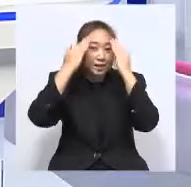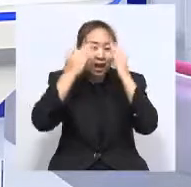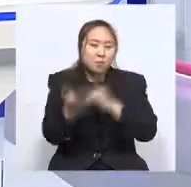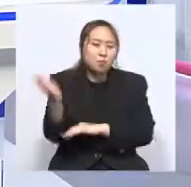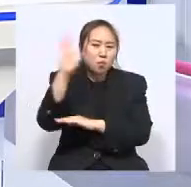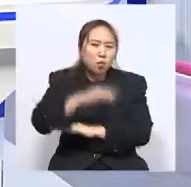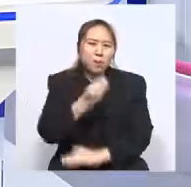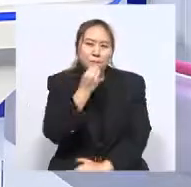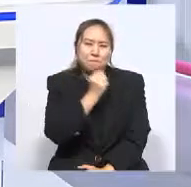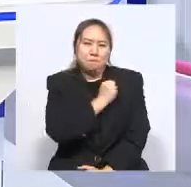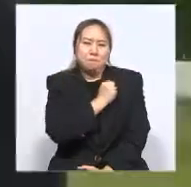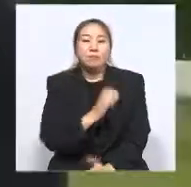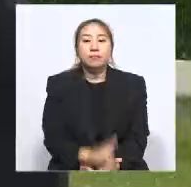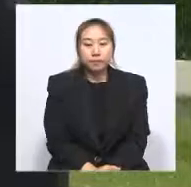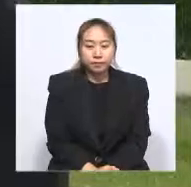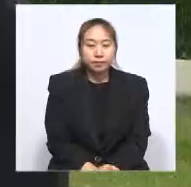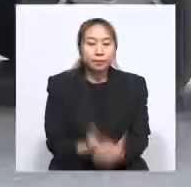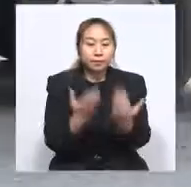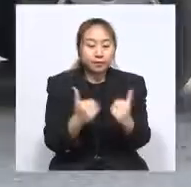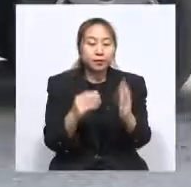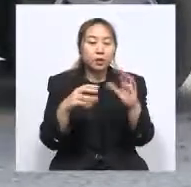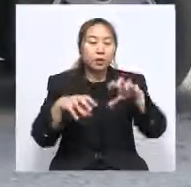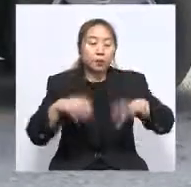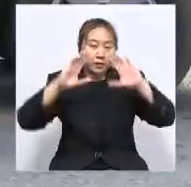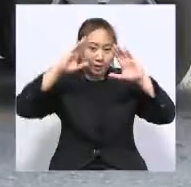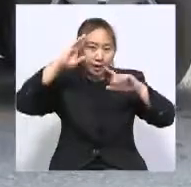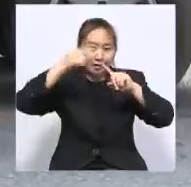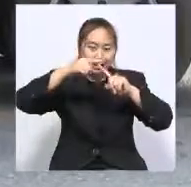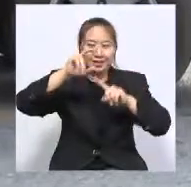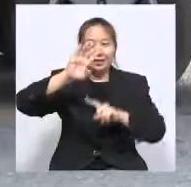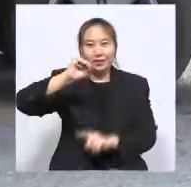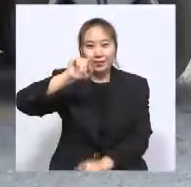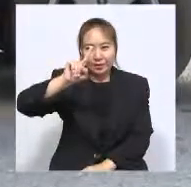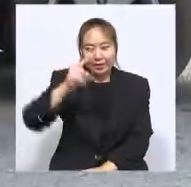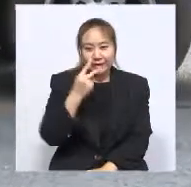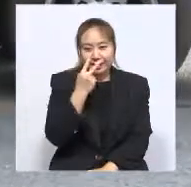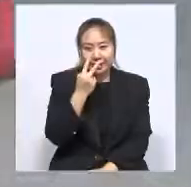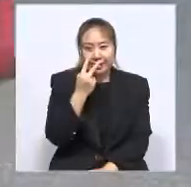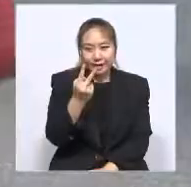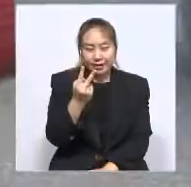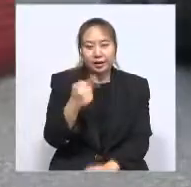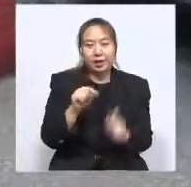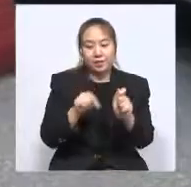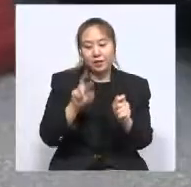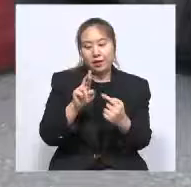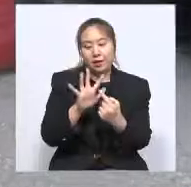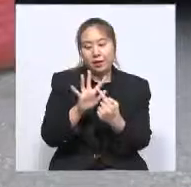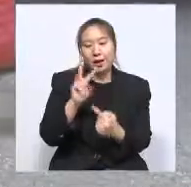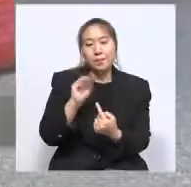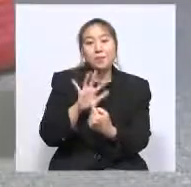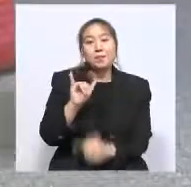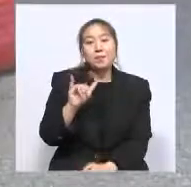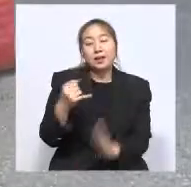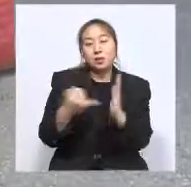ค่ะทหารพรานจากกรมทหารพรานที่41ที่คุณผู้ชมเห็นอยู่นี้นะคะที่ตำบลวังพญาอำเภอรามันจังหวัดยะ